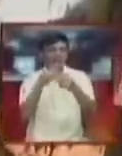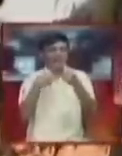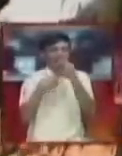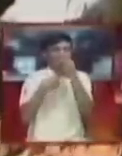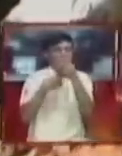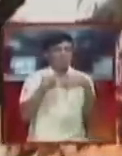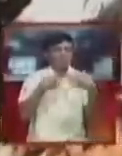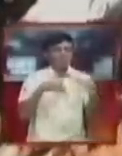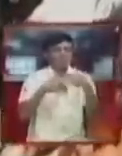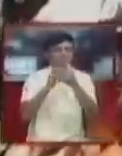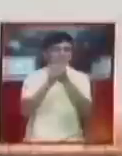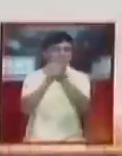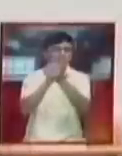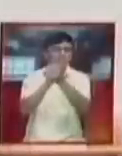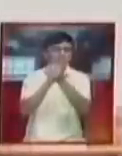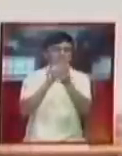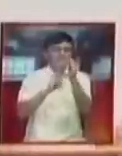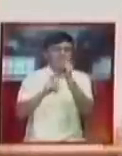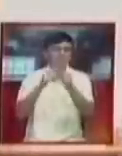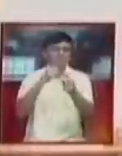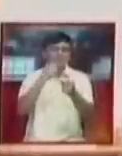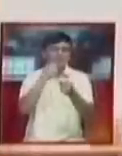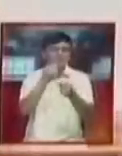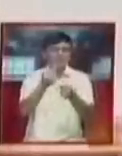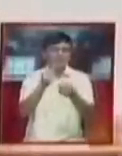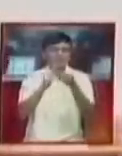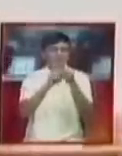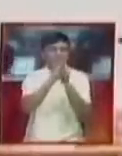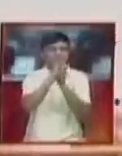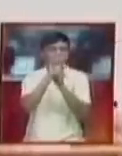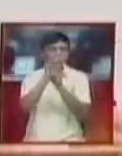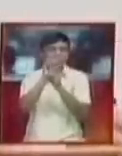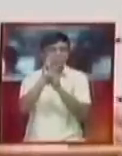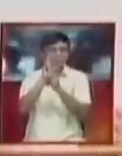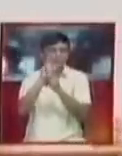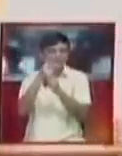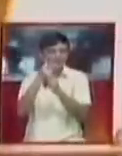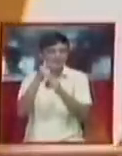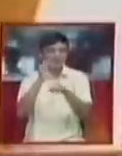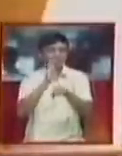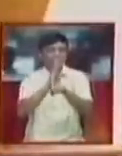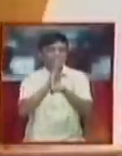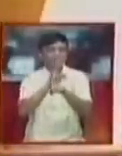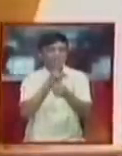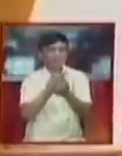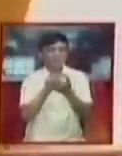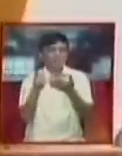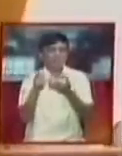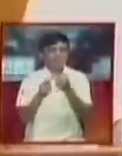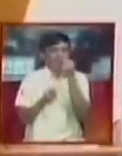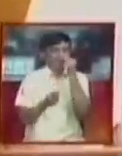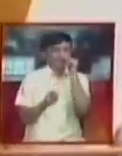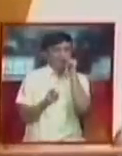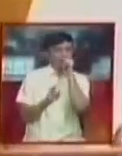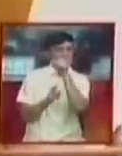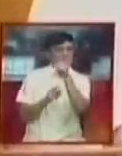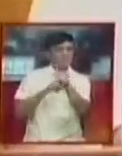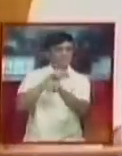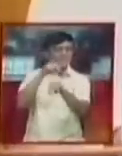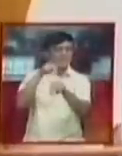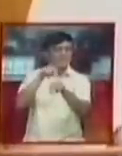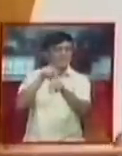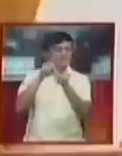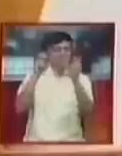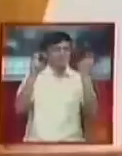ng paghanga ang mga komentarista. Ayon sa Bloomberg Business Week, and I quote, "Keep an eye on the Philippines,"